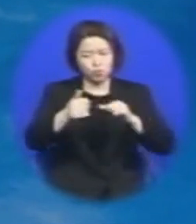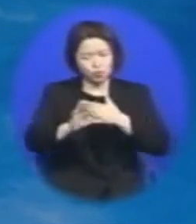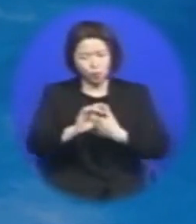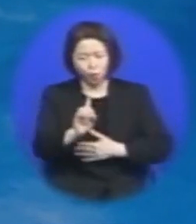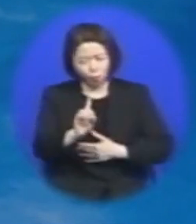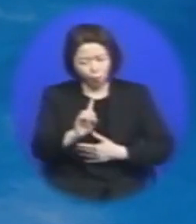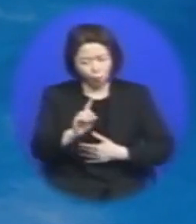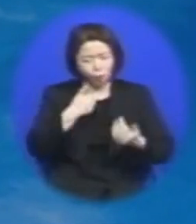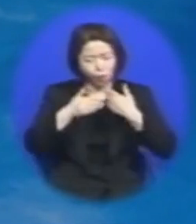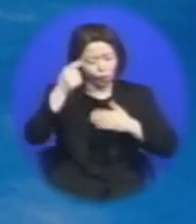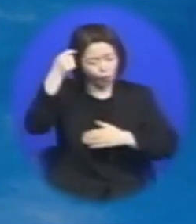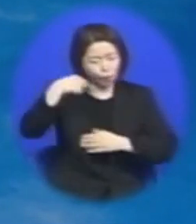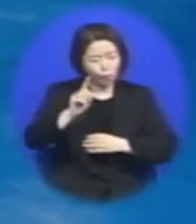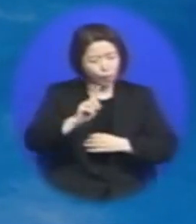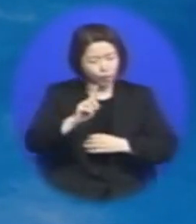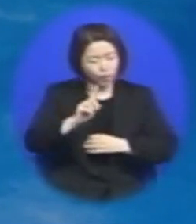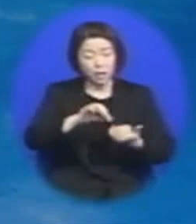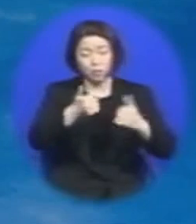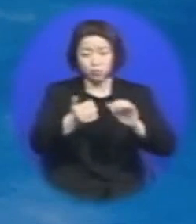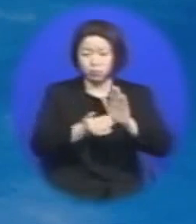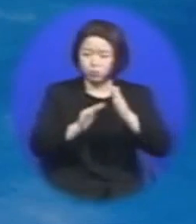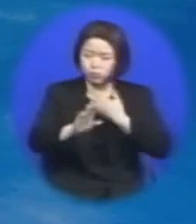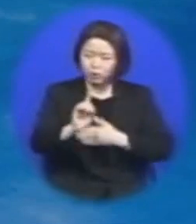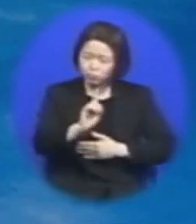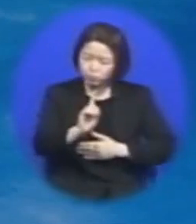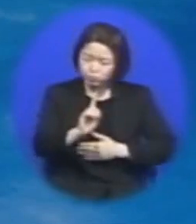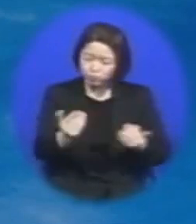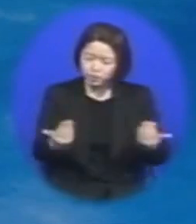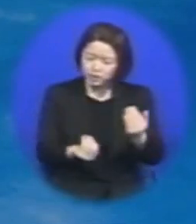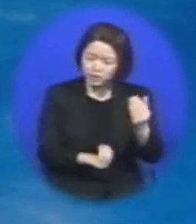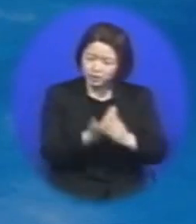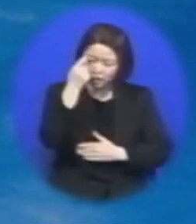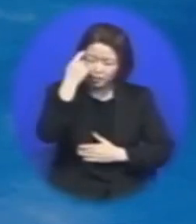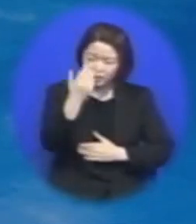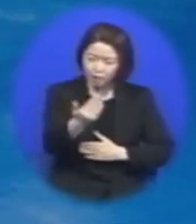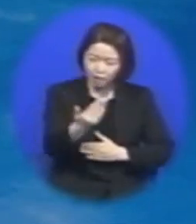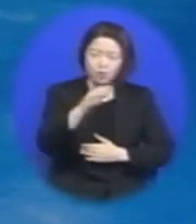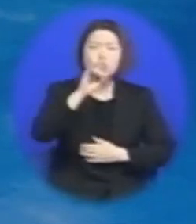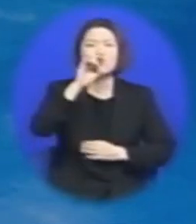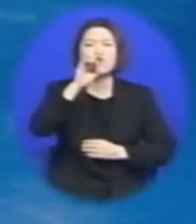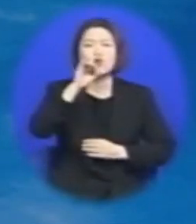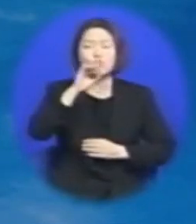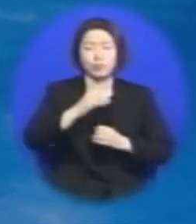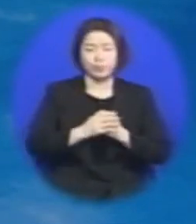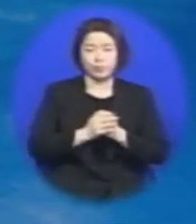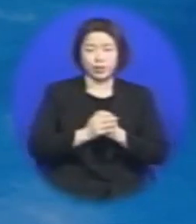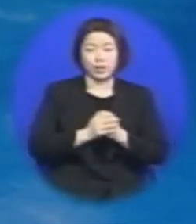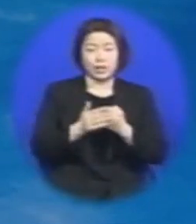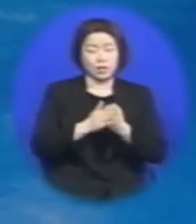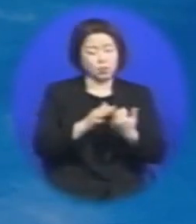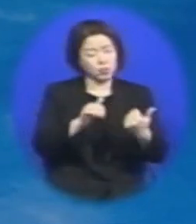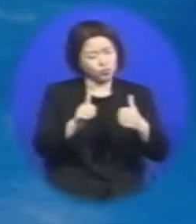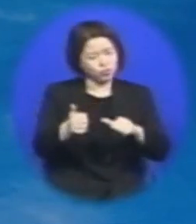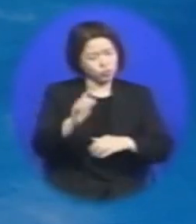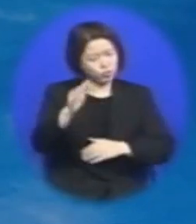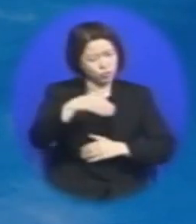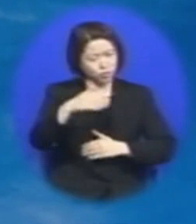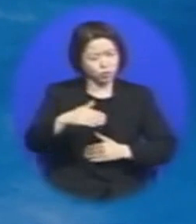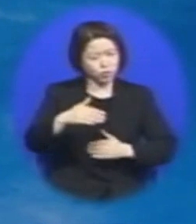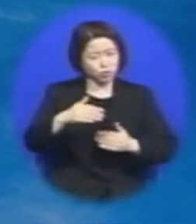경험일까 죽고 난 다음에는 어떤 일이 벌어질까 죽는 것은 전혀